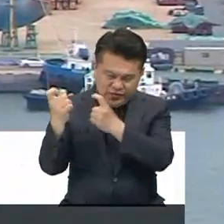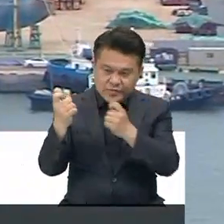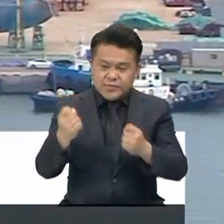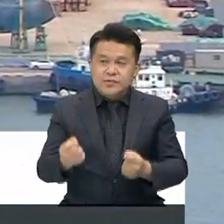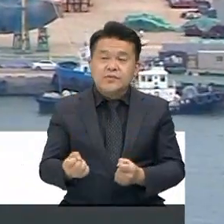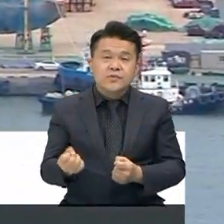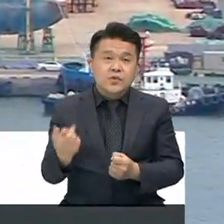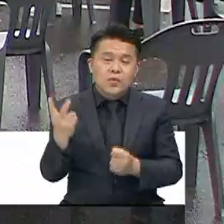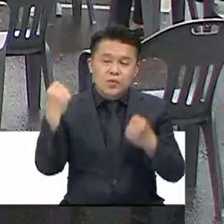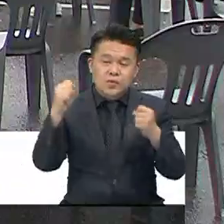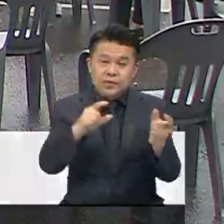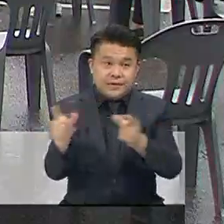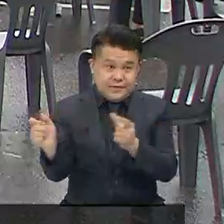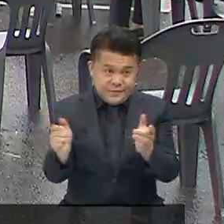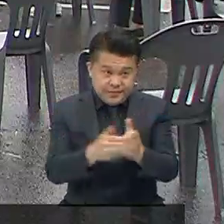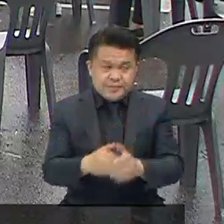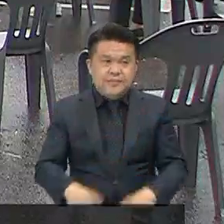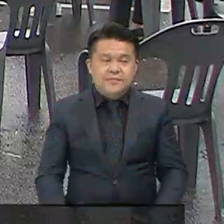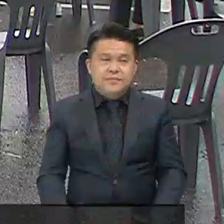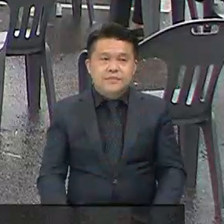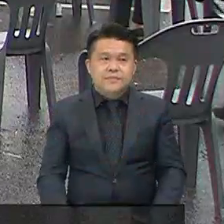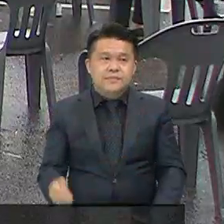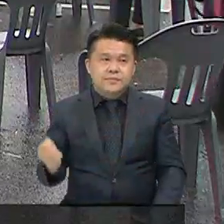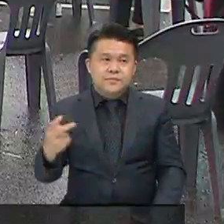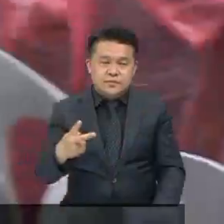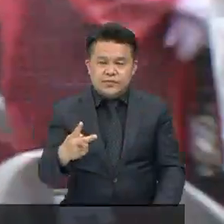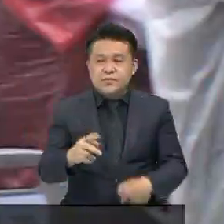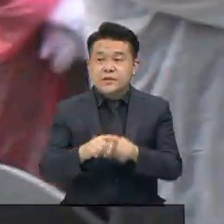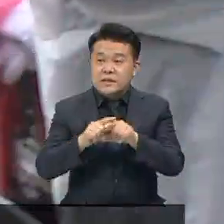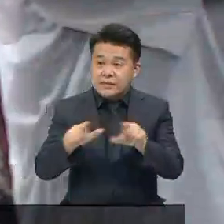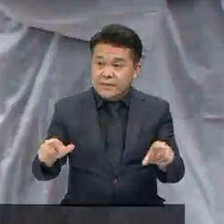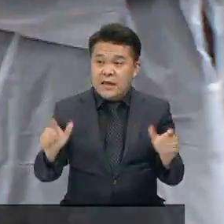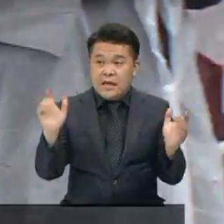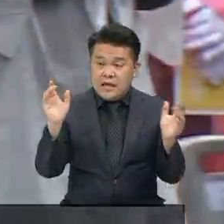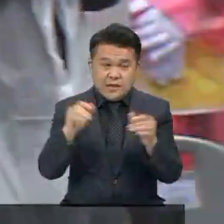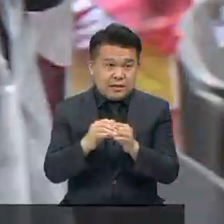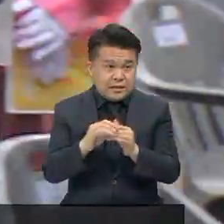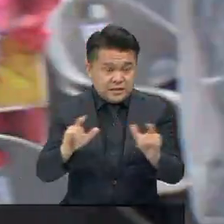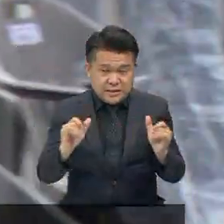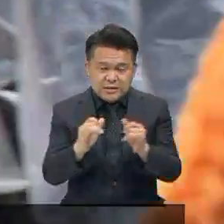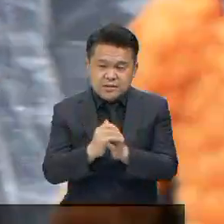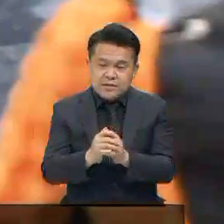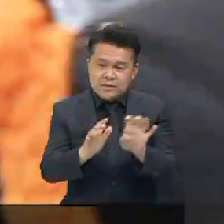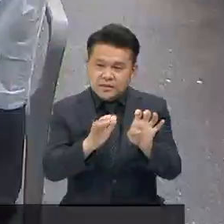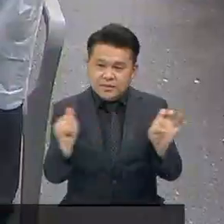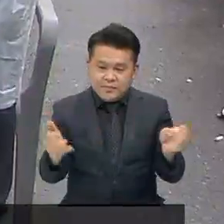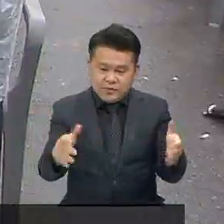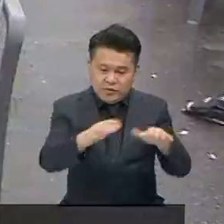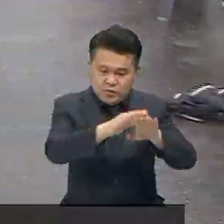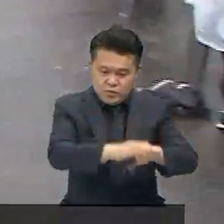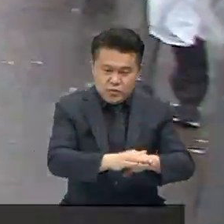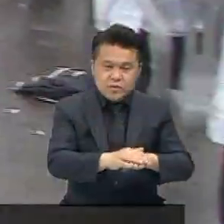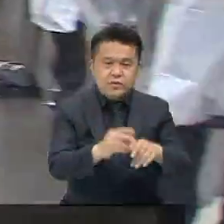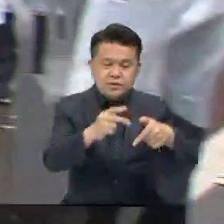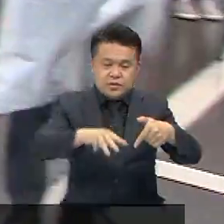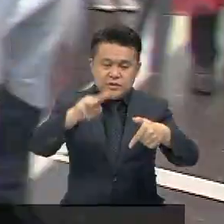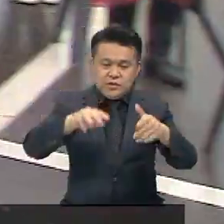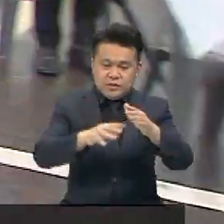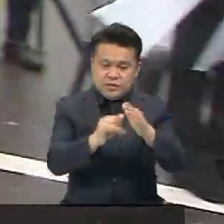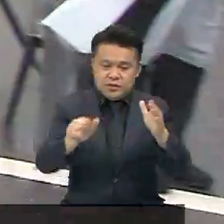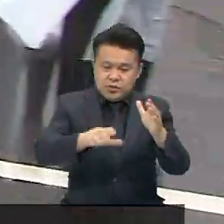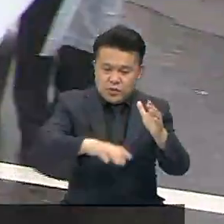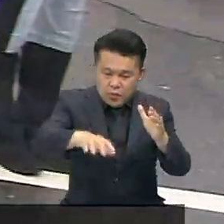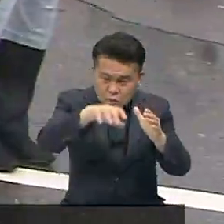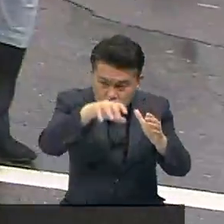등이 진행됐습니다. 단원고 학생과 교사를 제외한 일반인 40여 명의 봉안함이 안치된 인천 가족공원에서도